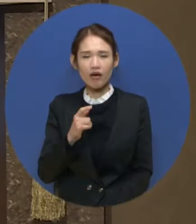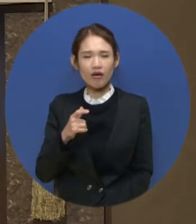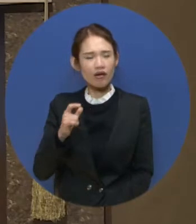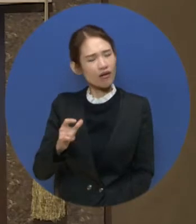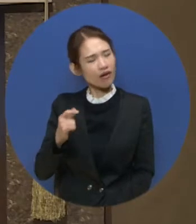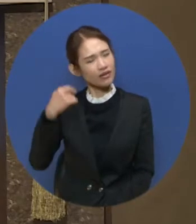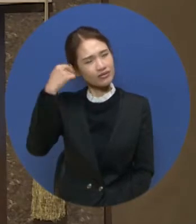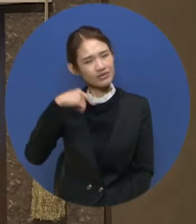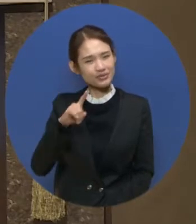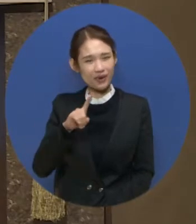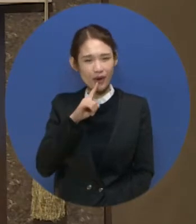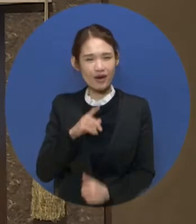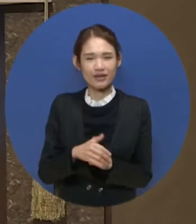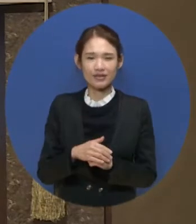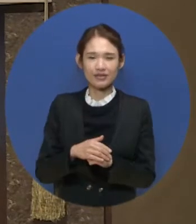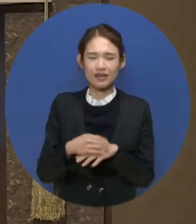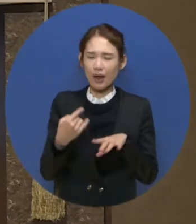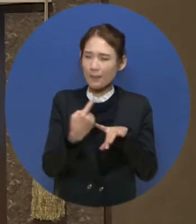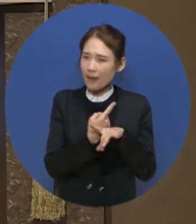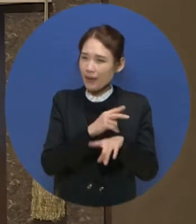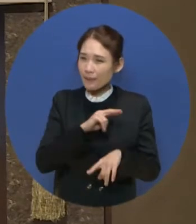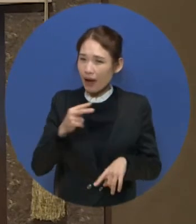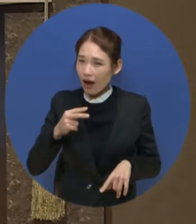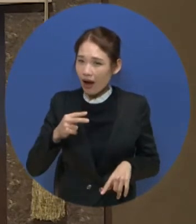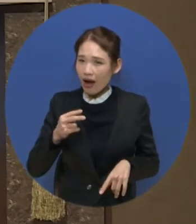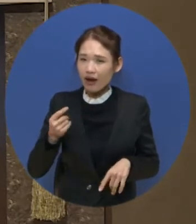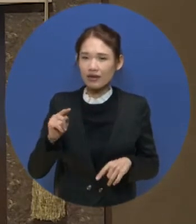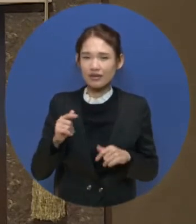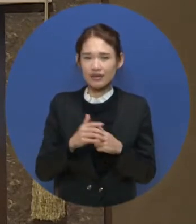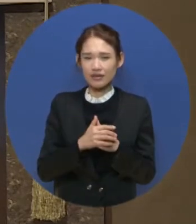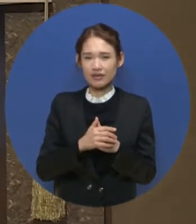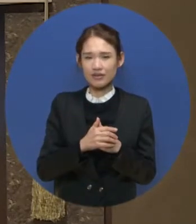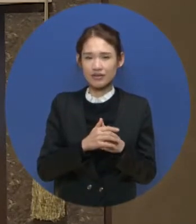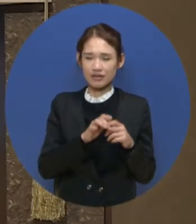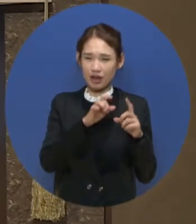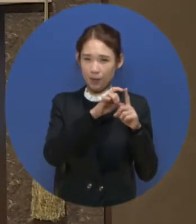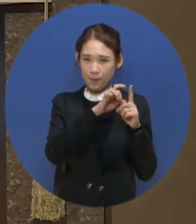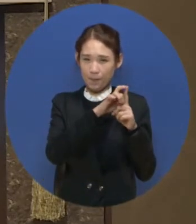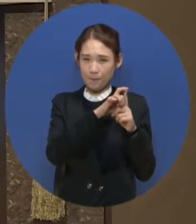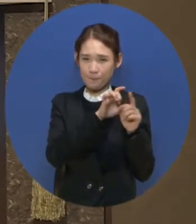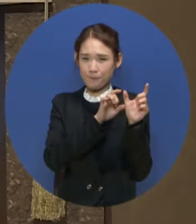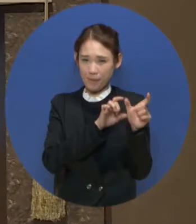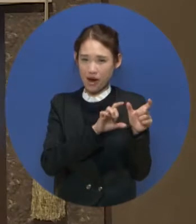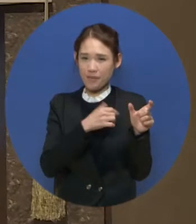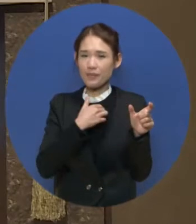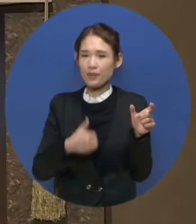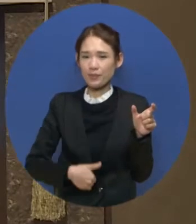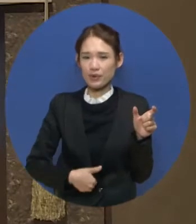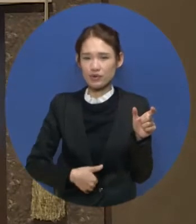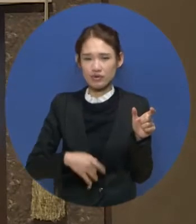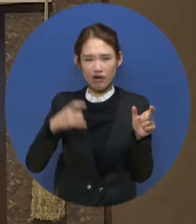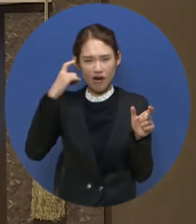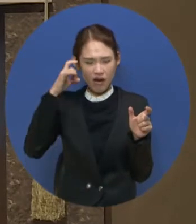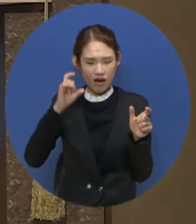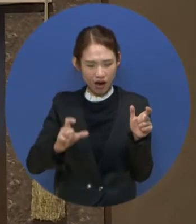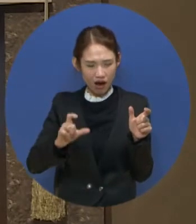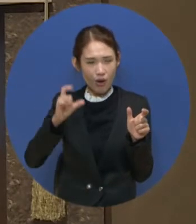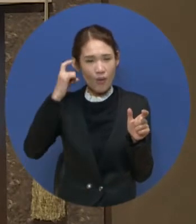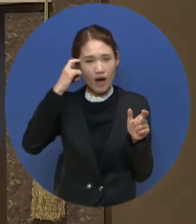그죠? 그래서 저희도 이제 그걸 바꾸자 그랬더니 아 그거는 고유명사이기 때문에 그렇게 해야 된다 그래서 왜 강한이냐